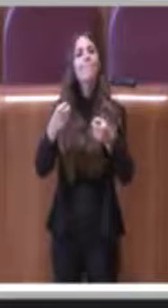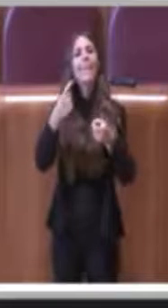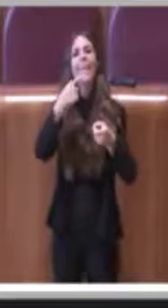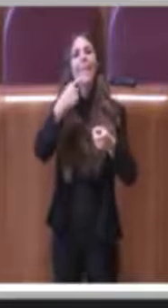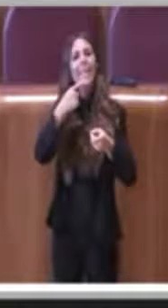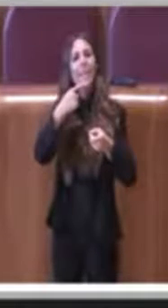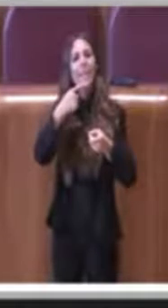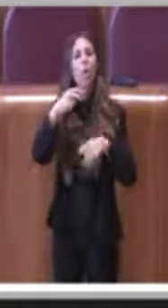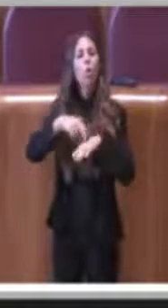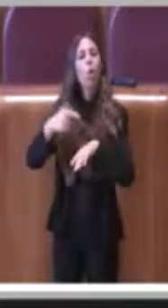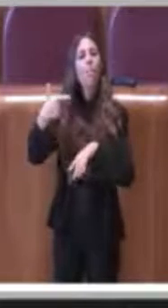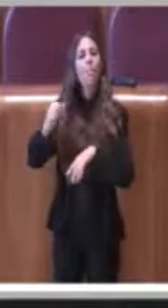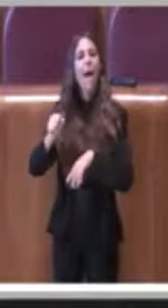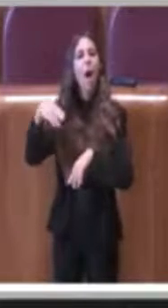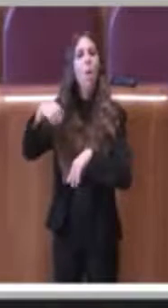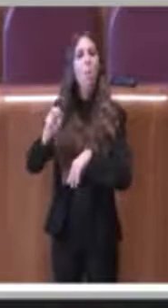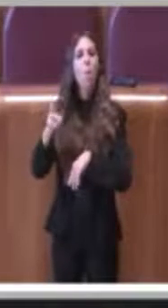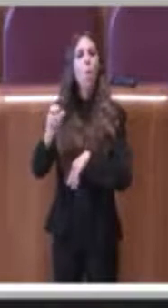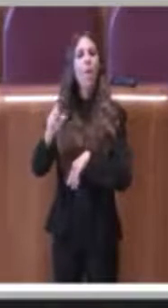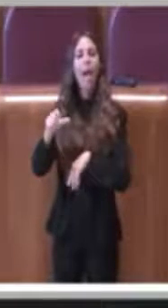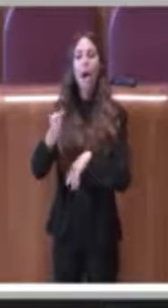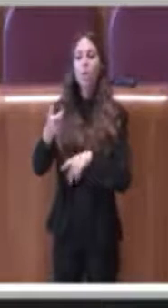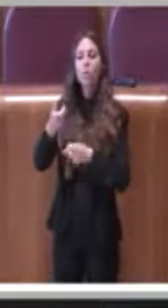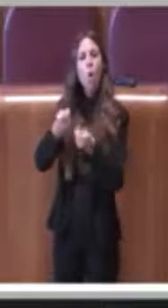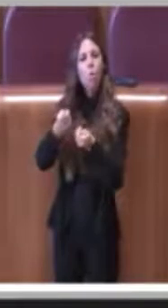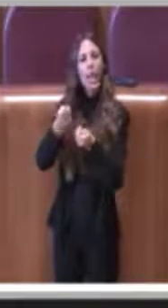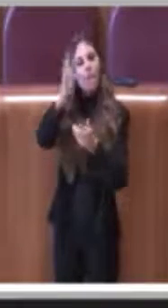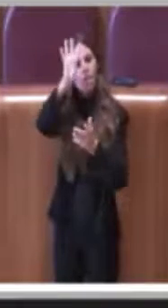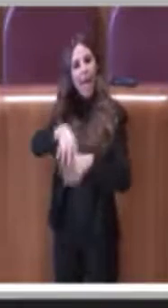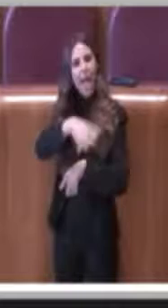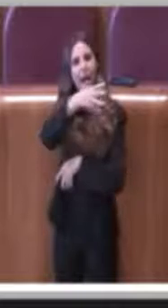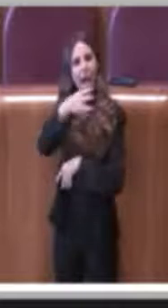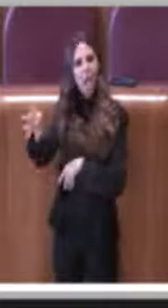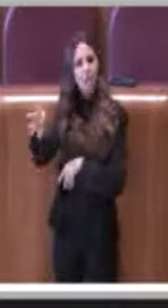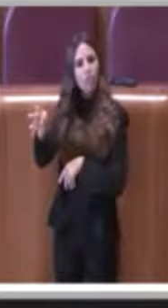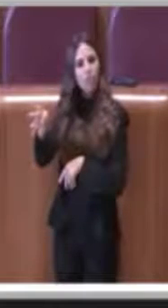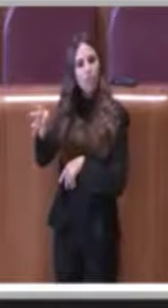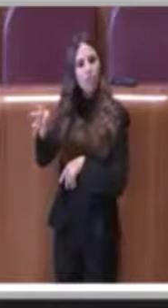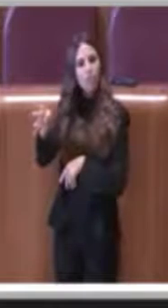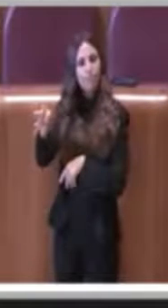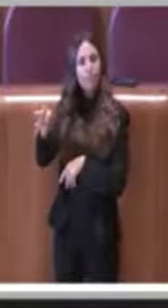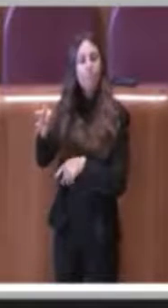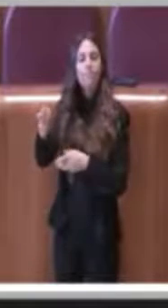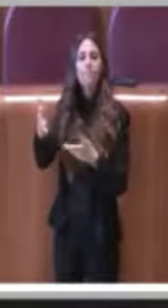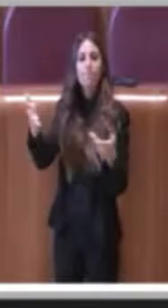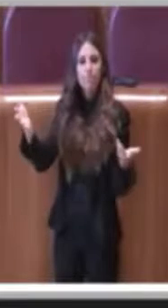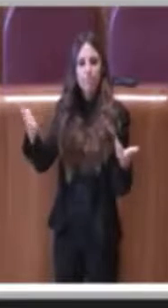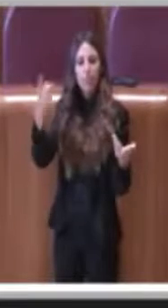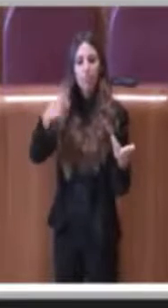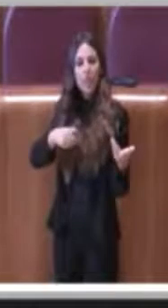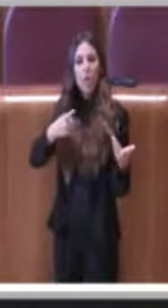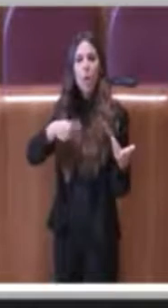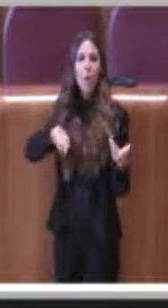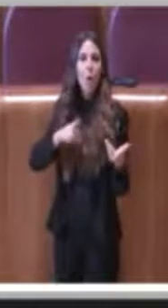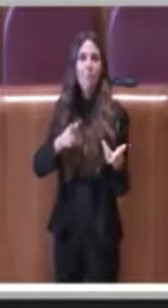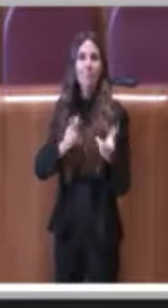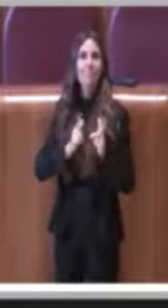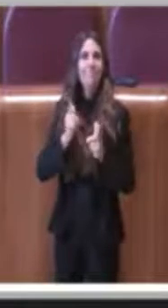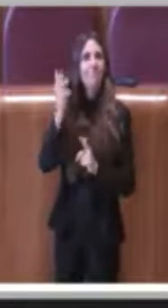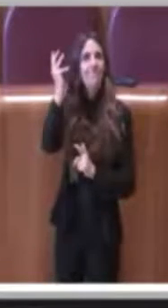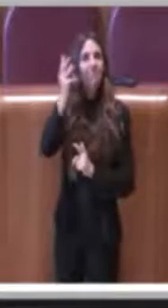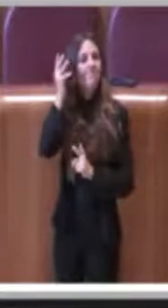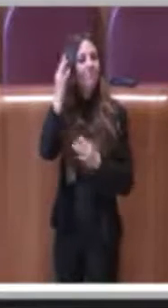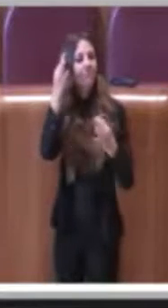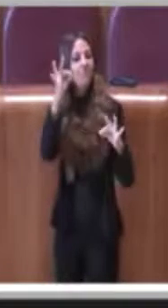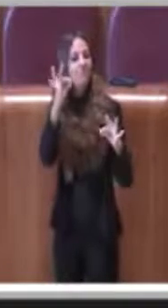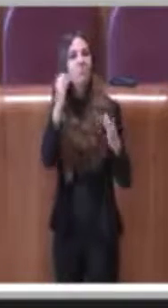dottor Tamburano, che è stato il coordinatore di questo piano. E quindi siamone fieri, è un